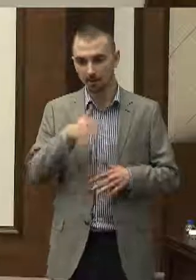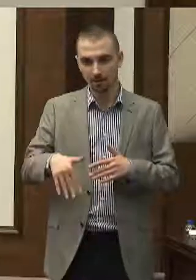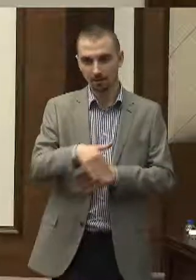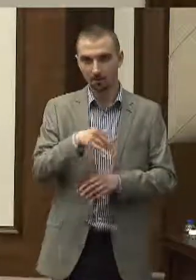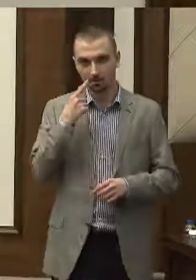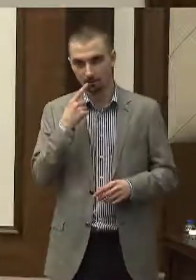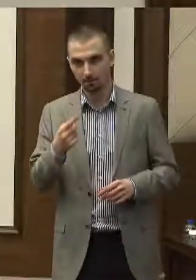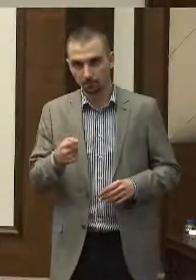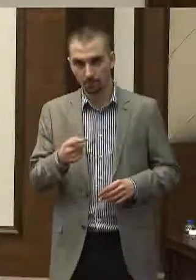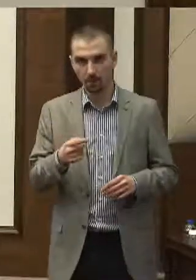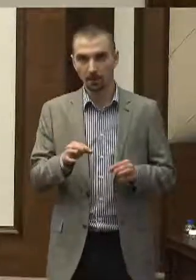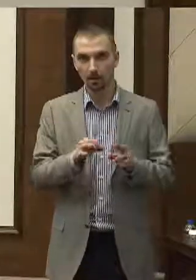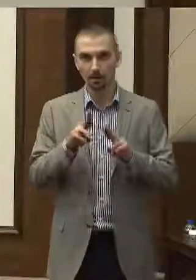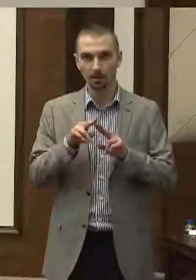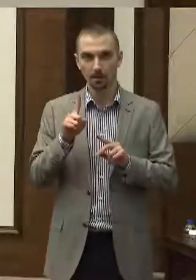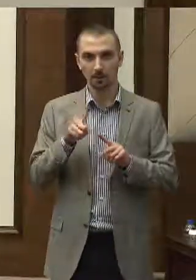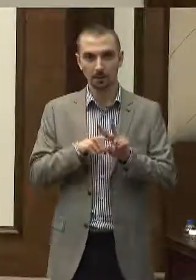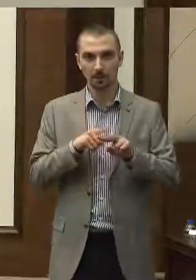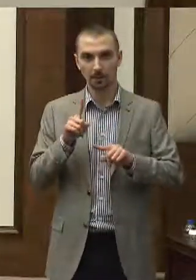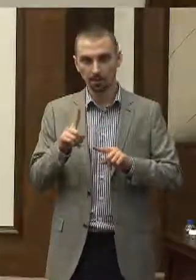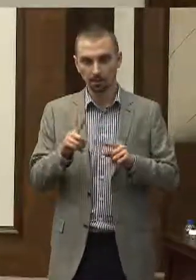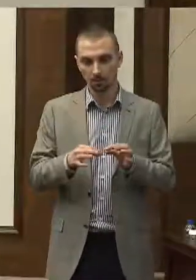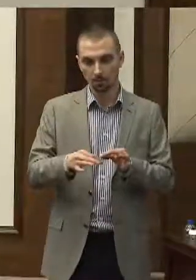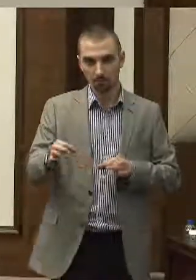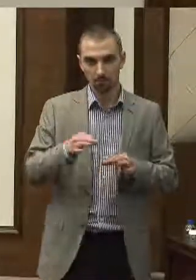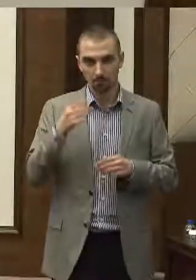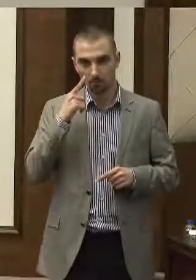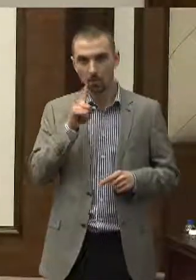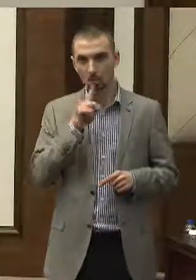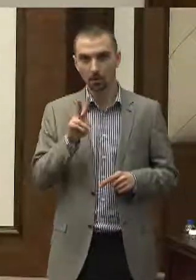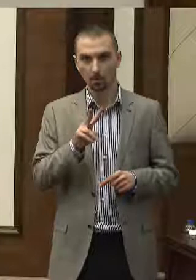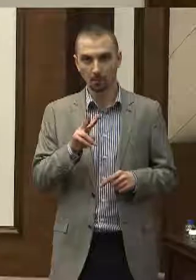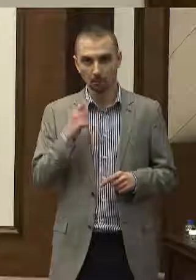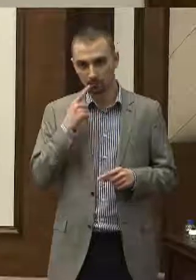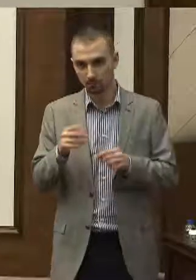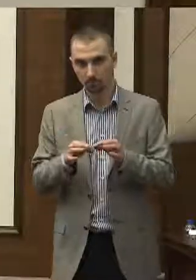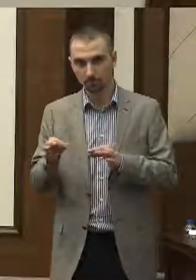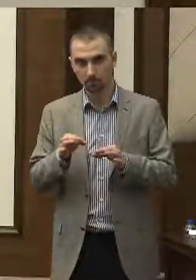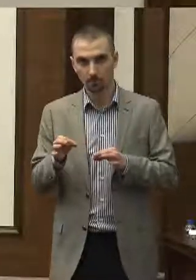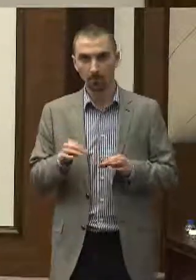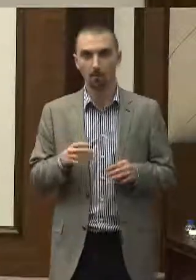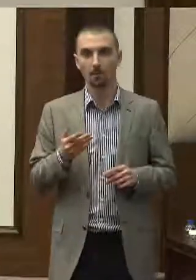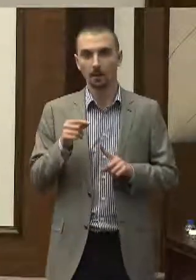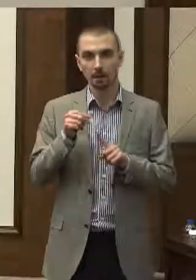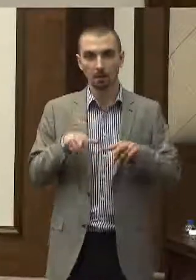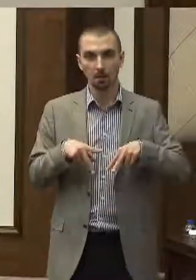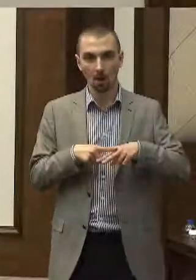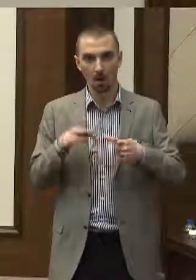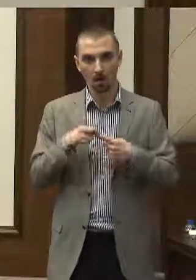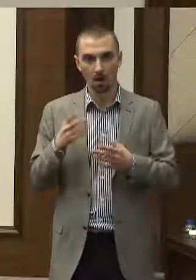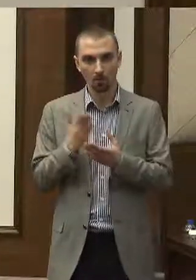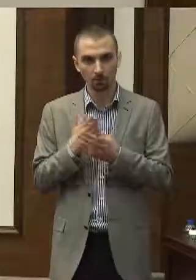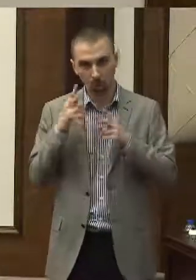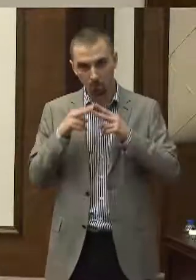kenar çizgisinden itibaren 100 metrelik sahil bandı içerisindeki yapılaşmaların imar arşiv dosyaları